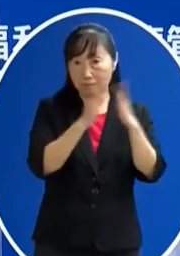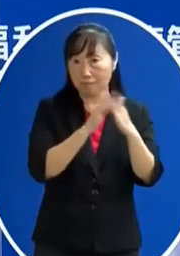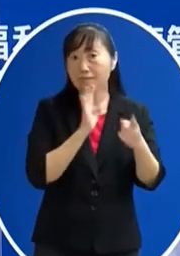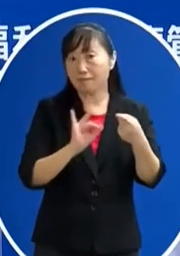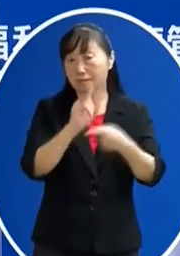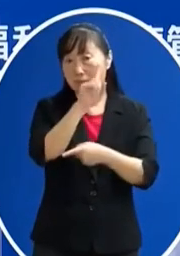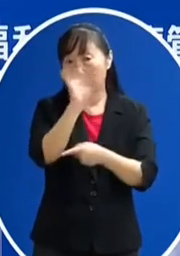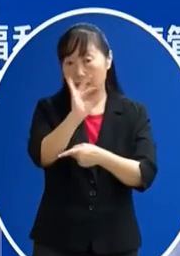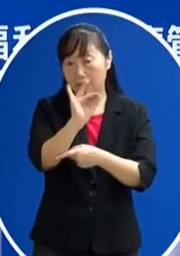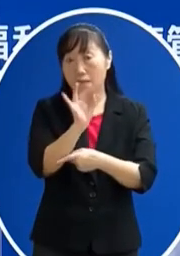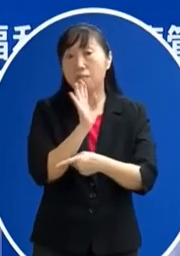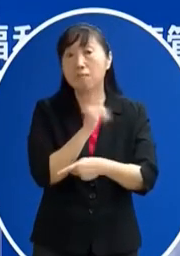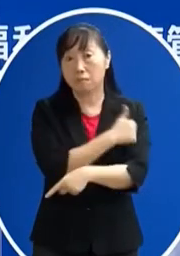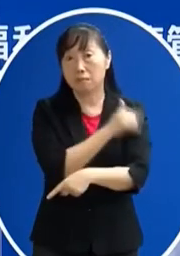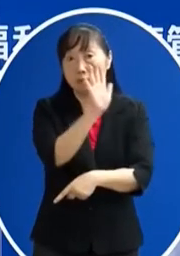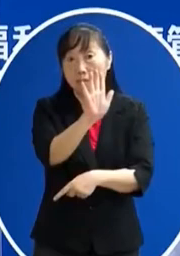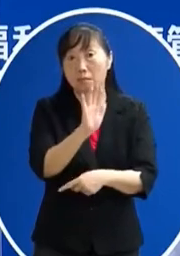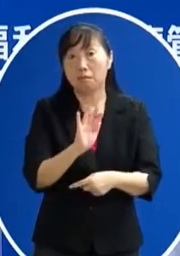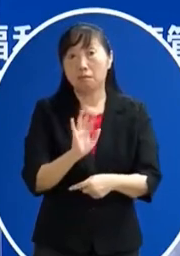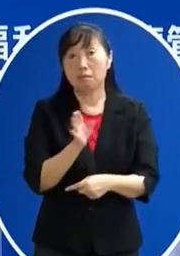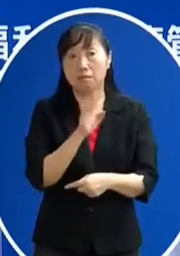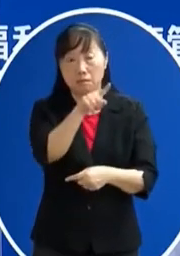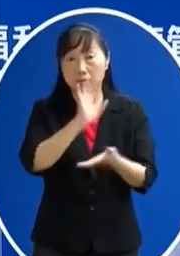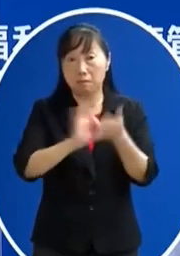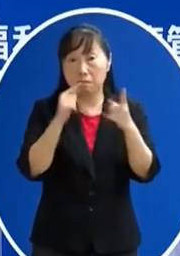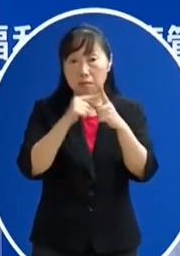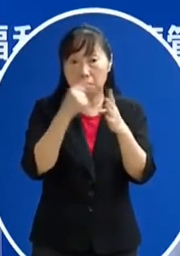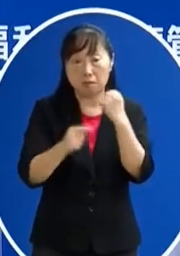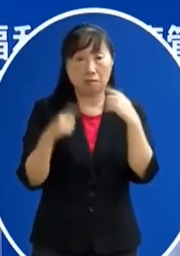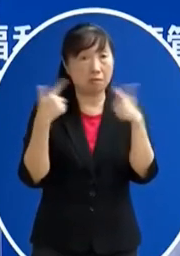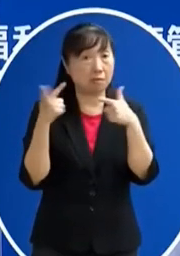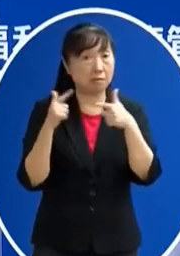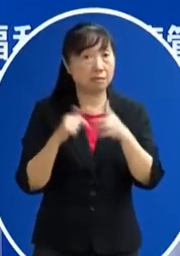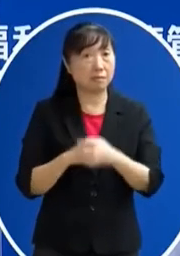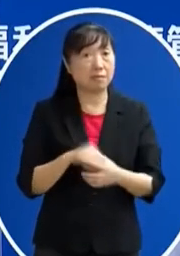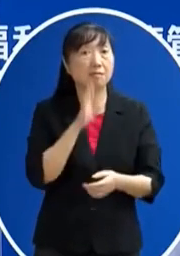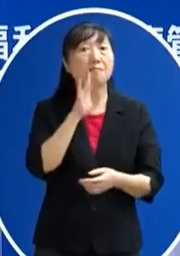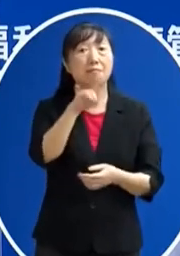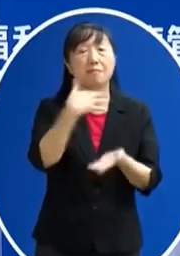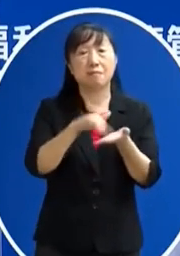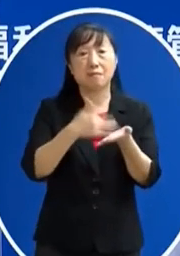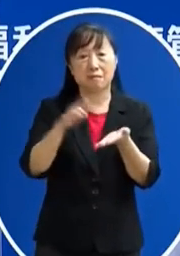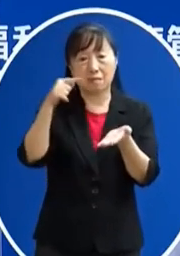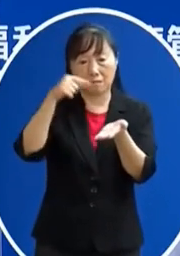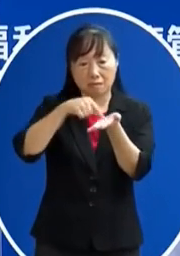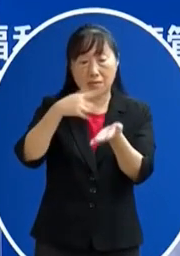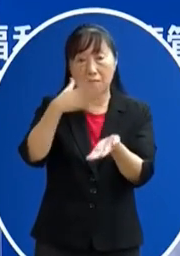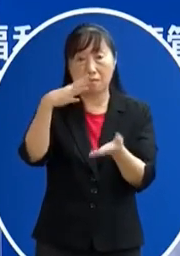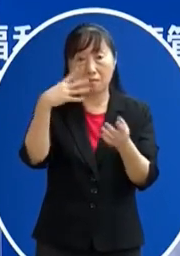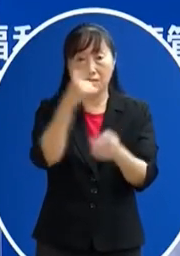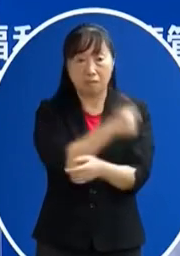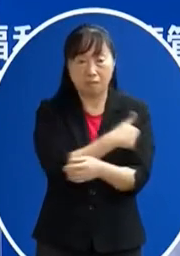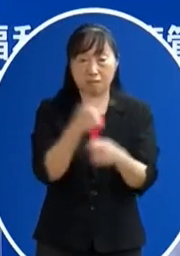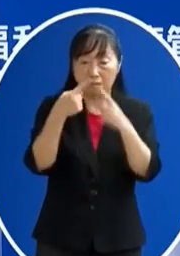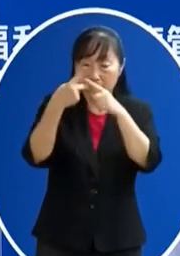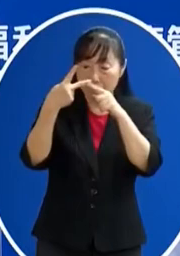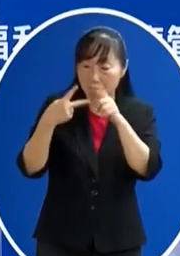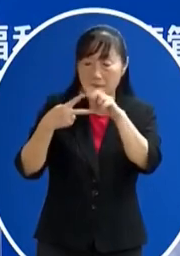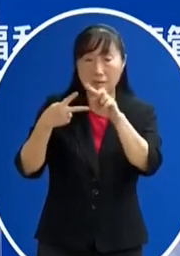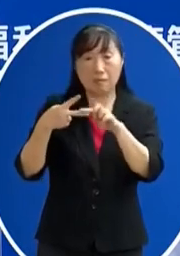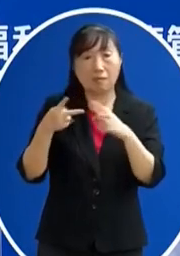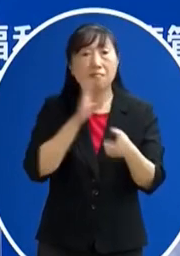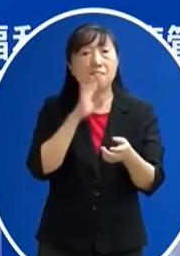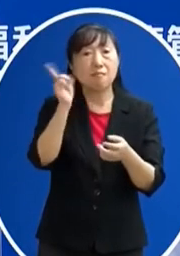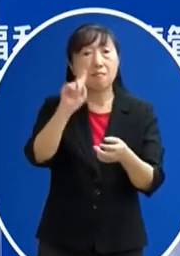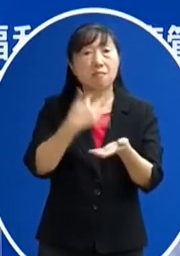超过100%，好，基本上不是用人口的涵盖率哈，它用打了多少剂跟人口的一个比较，所以未来我们